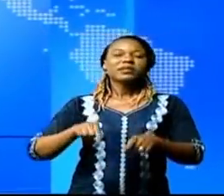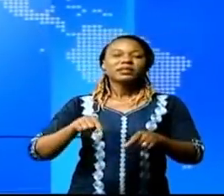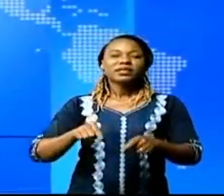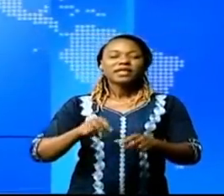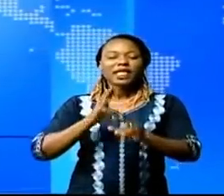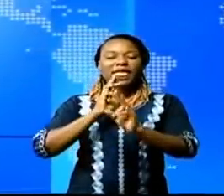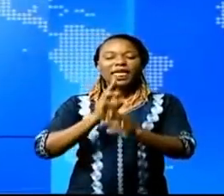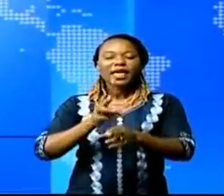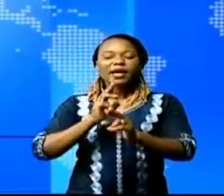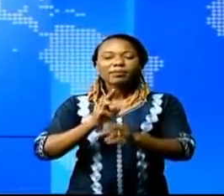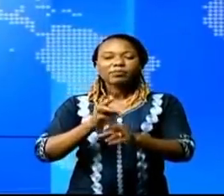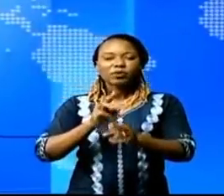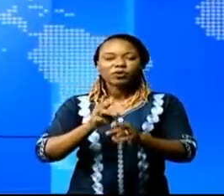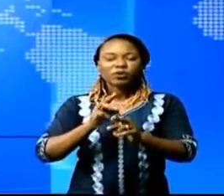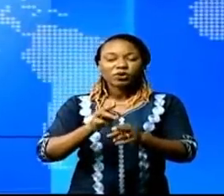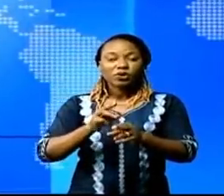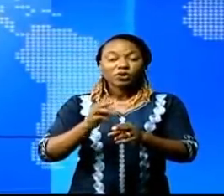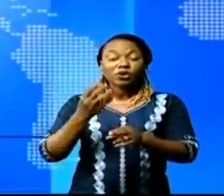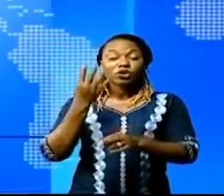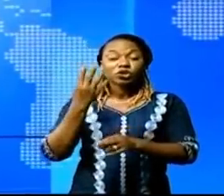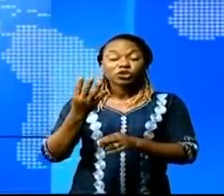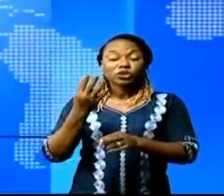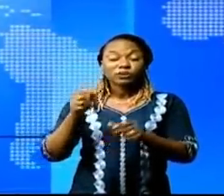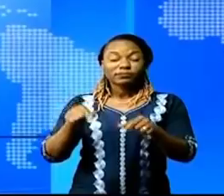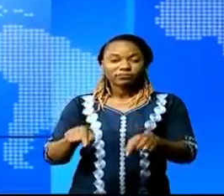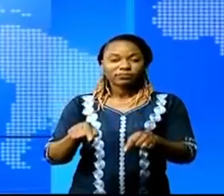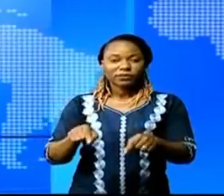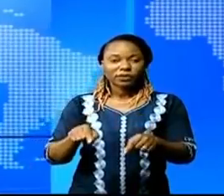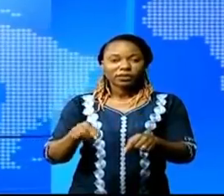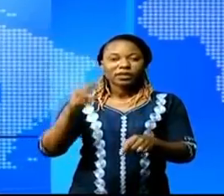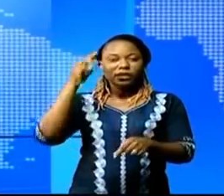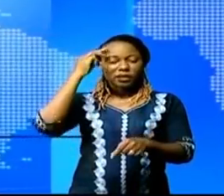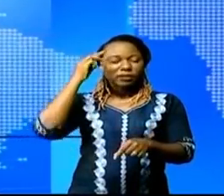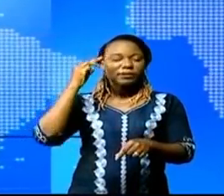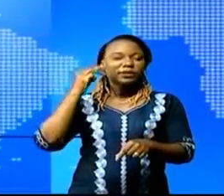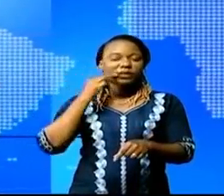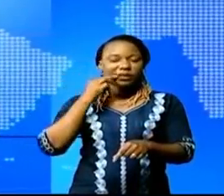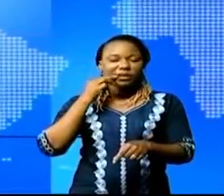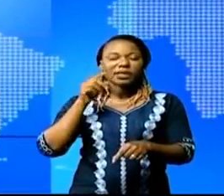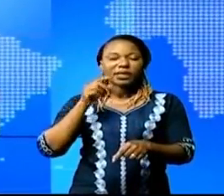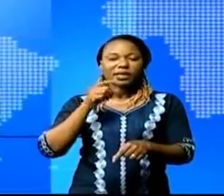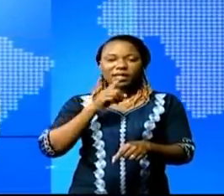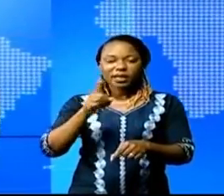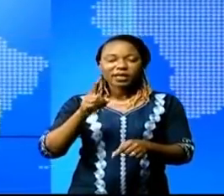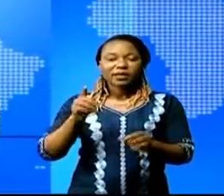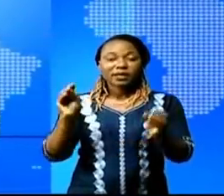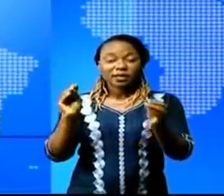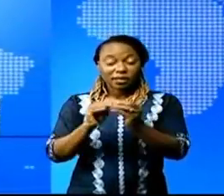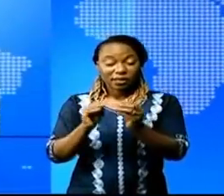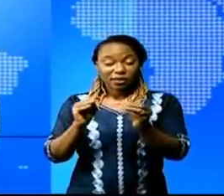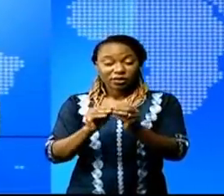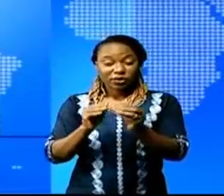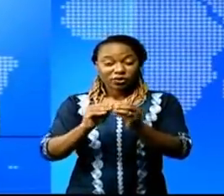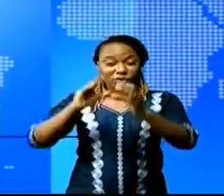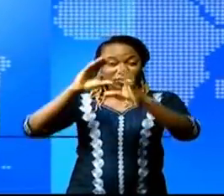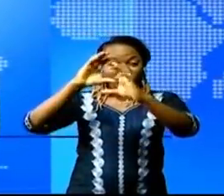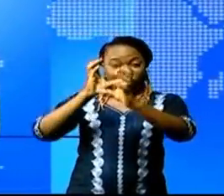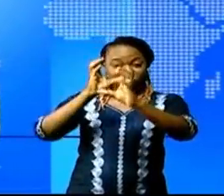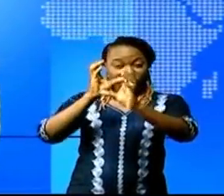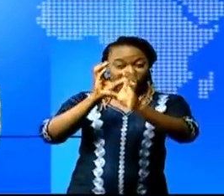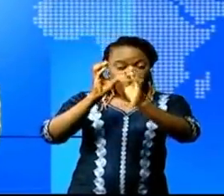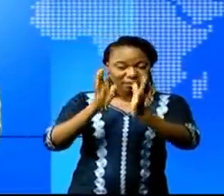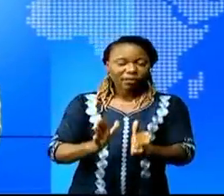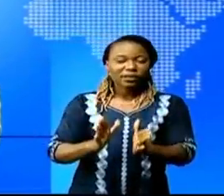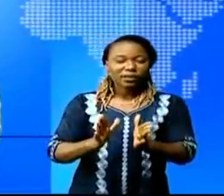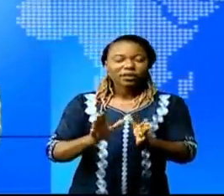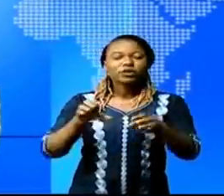la restitution. Ce jeudi, le ministre était avec les chasseurs d'images réunis dans l'association de caméramans du